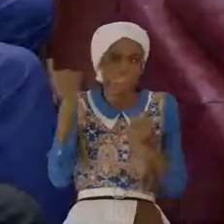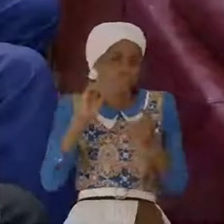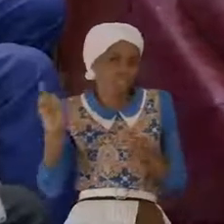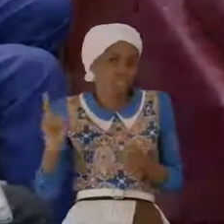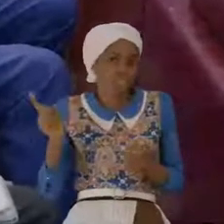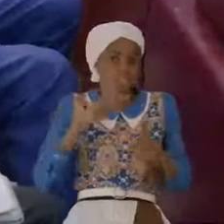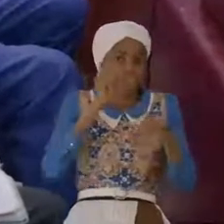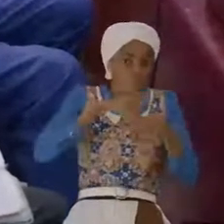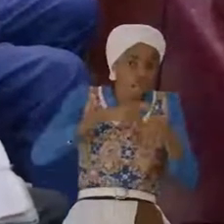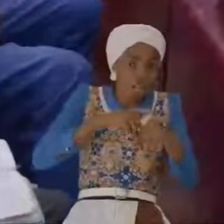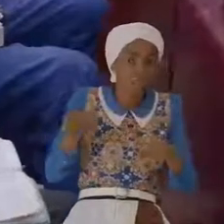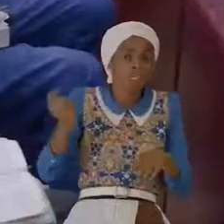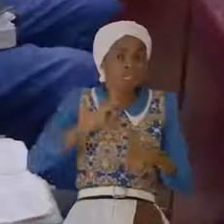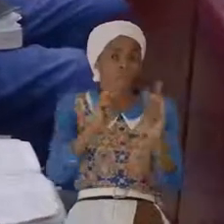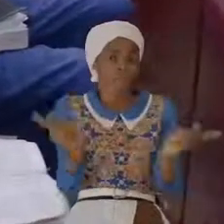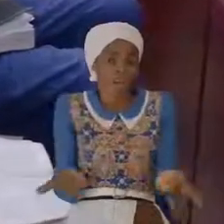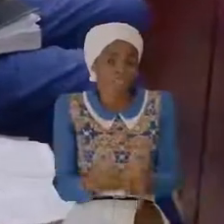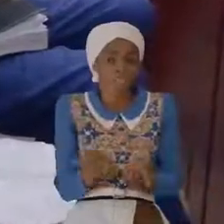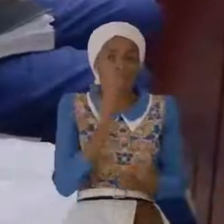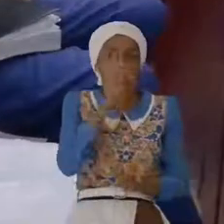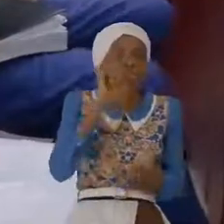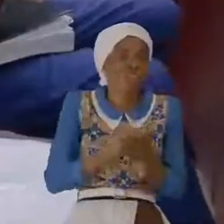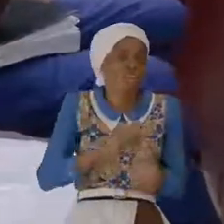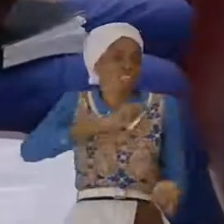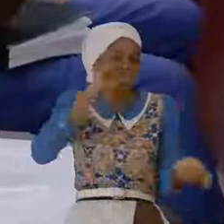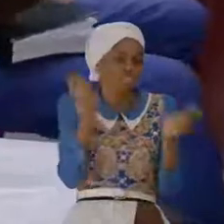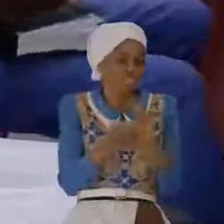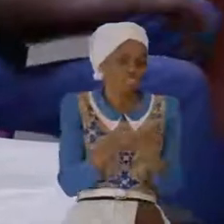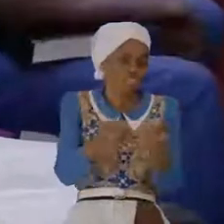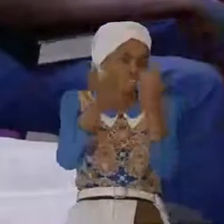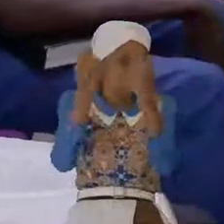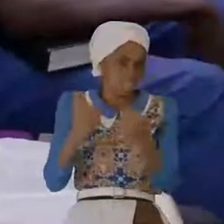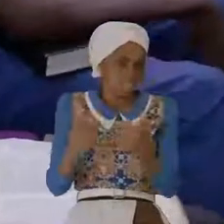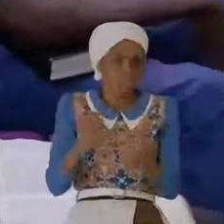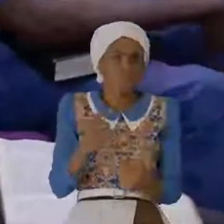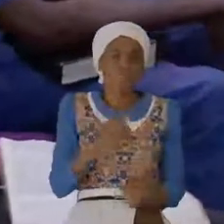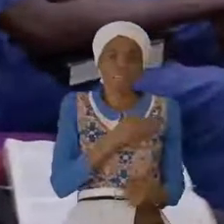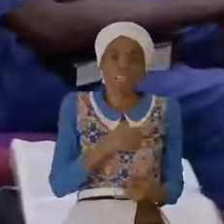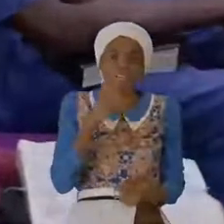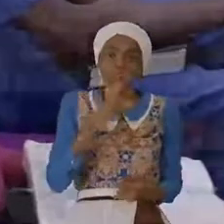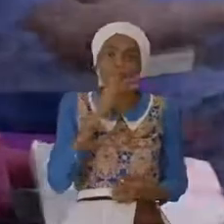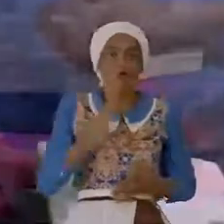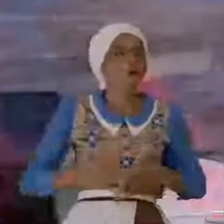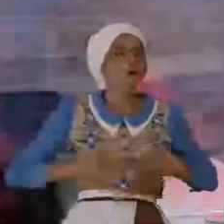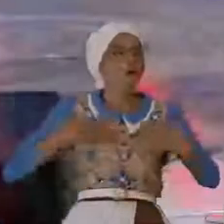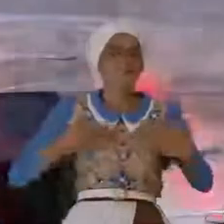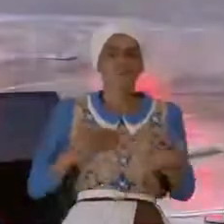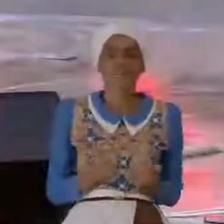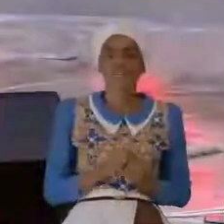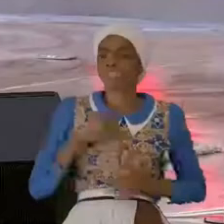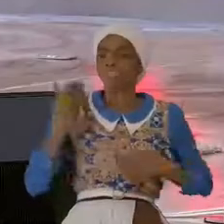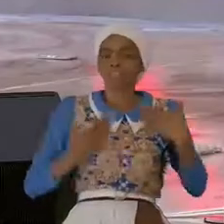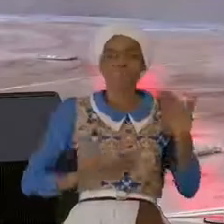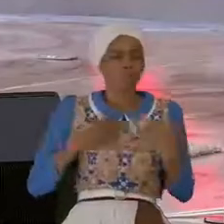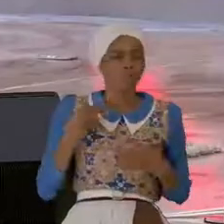temps, l'heure, tu connais l'heure, le lieu, la place, alors tu es très content de la joie, tu es content,